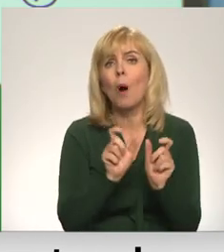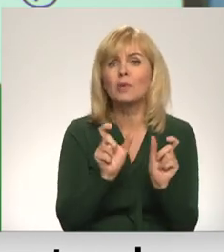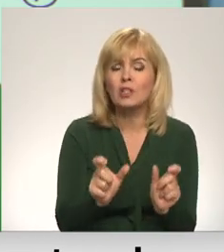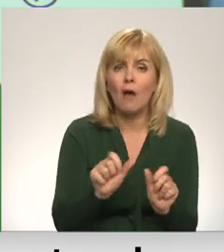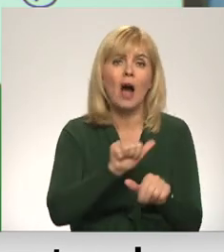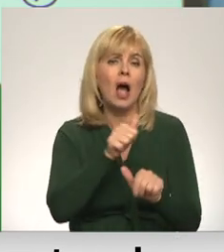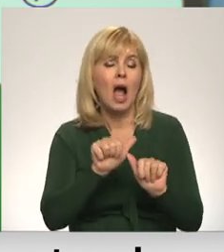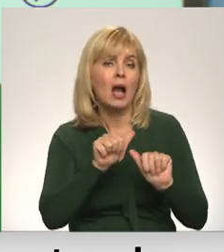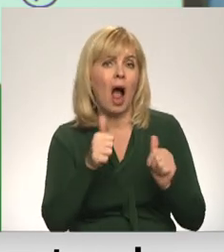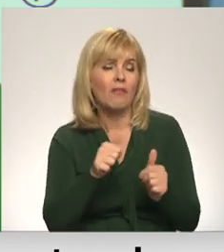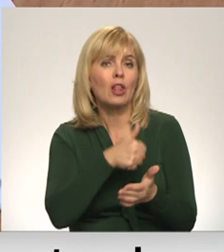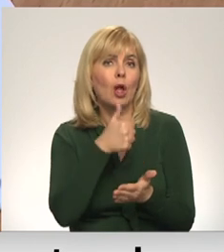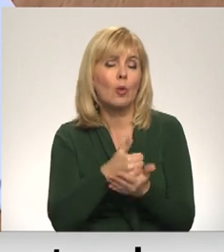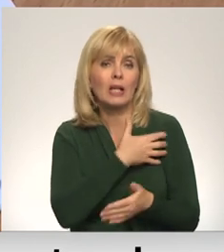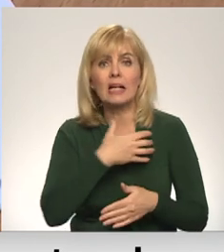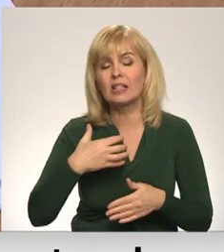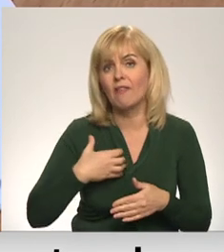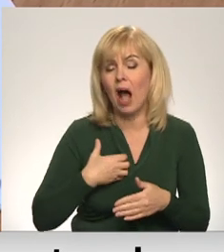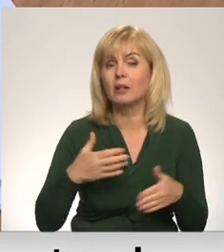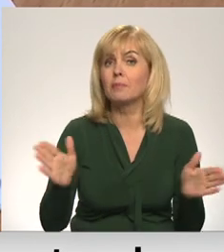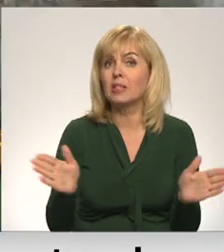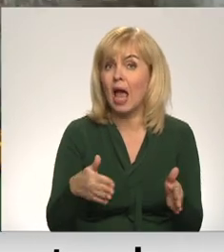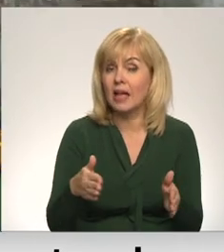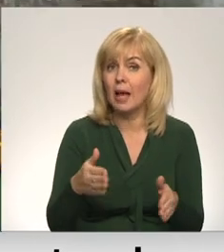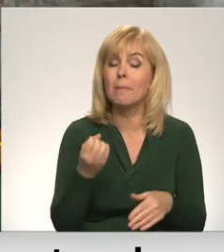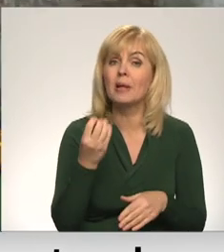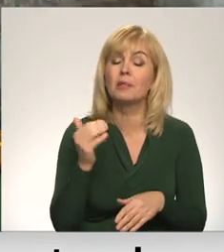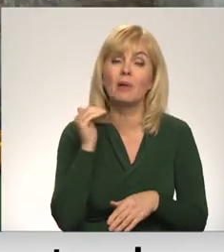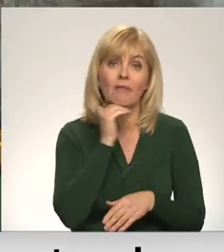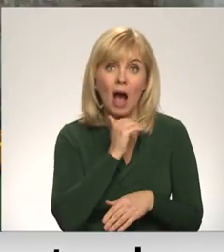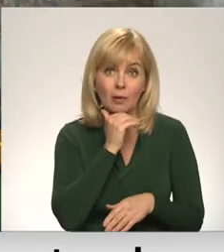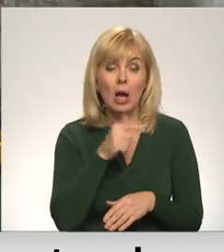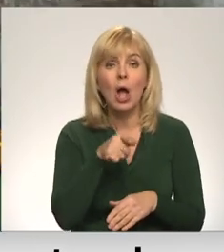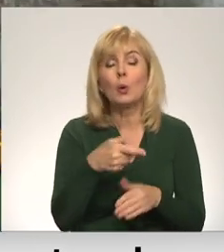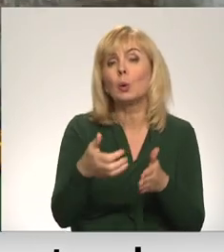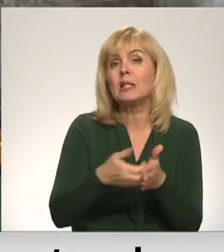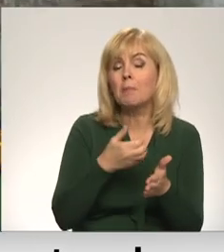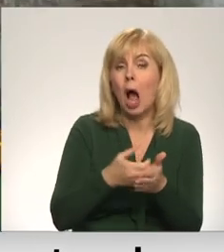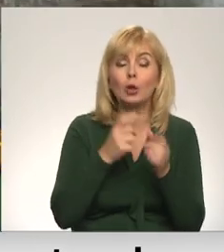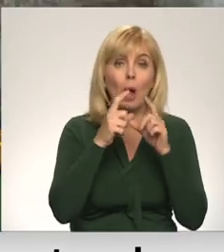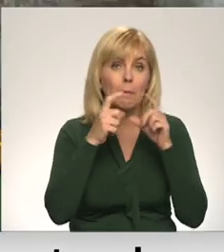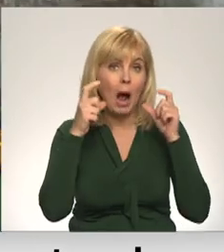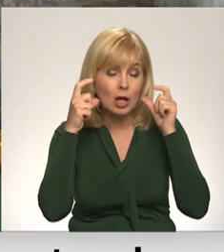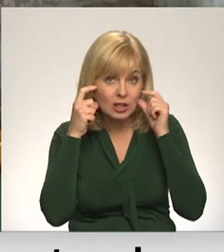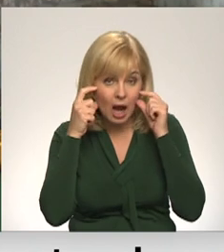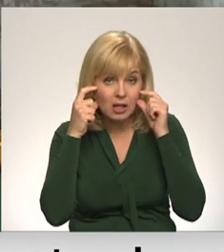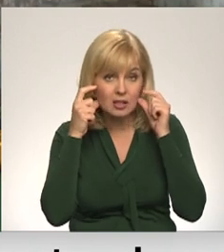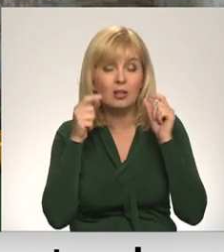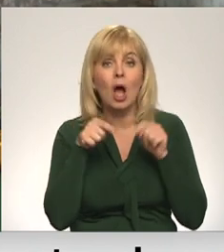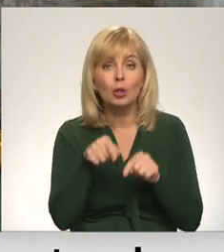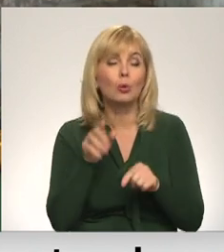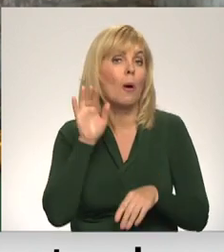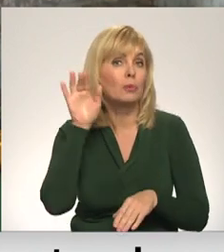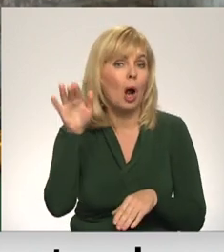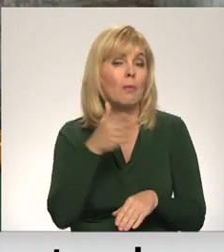izšķiršanās notiks valdības sēdē 15. februārī. Tur, kur mēs valkājam maskas, tur nebūs